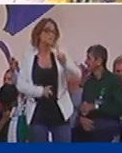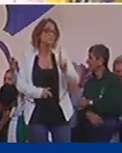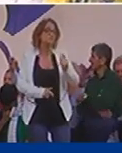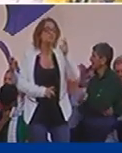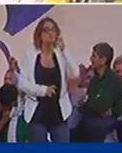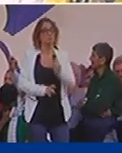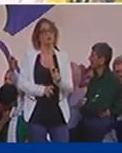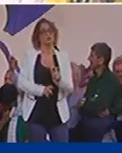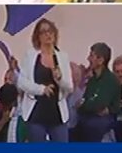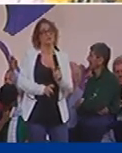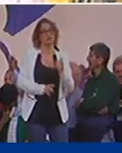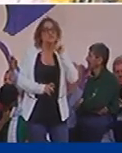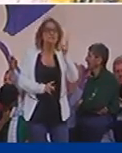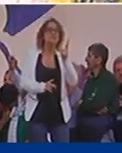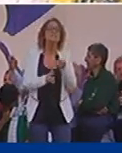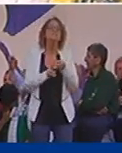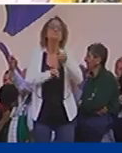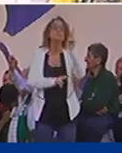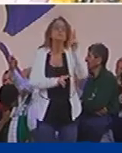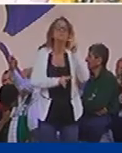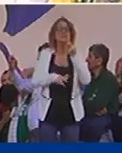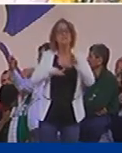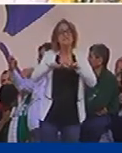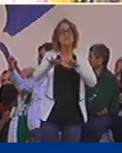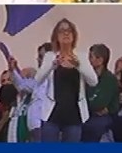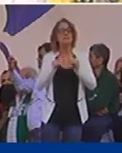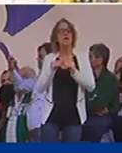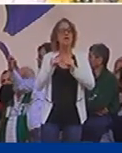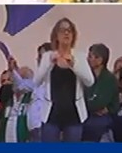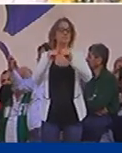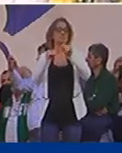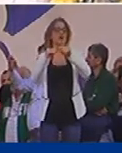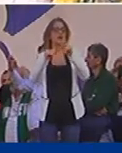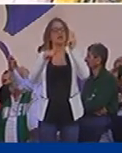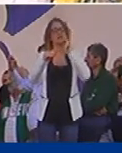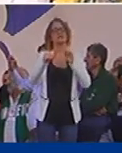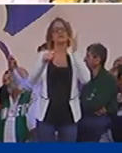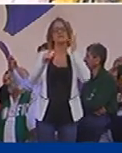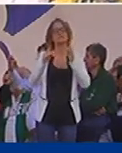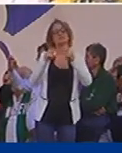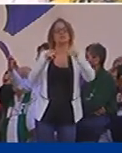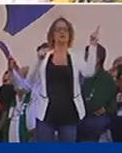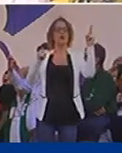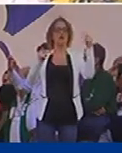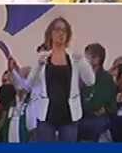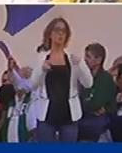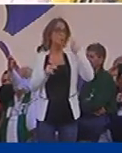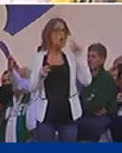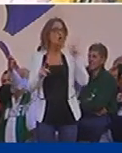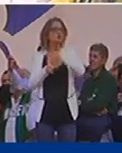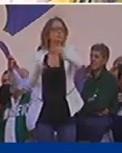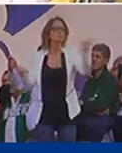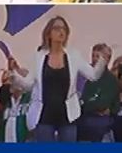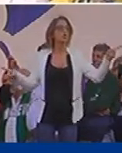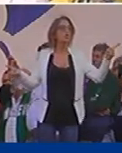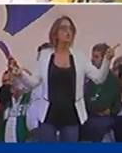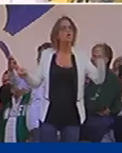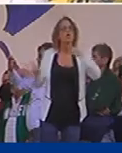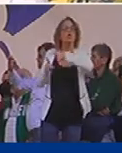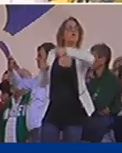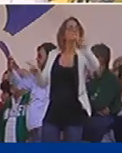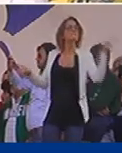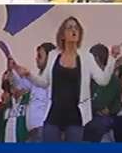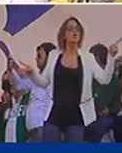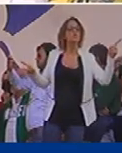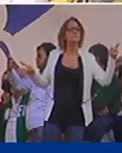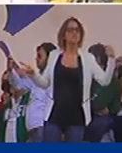perché altrimenti il sistema costruito rischia di saltare. Non so voi, come voi,